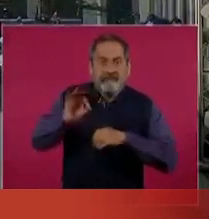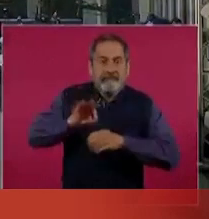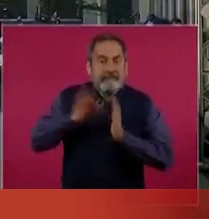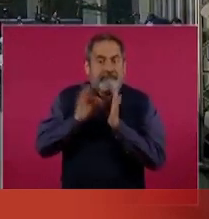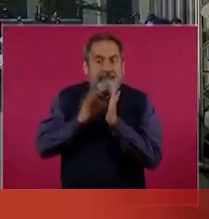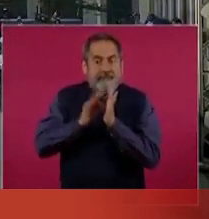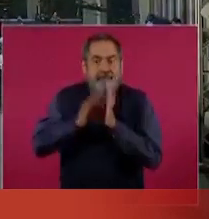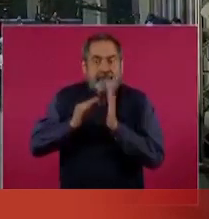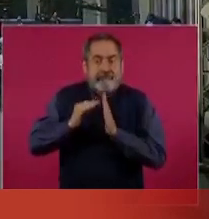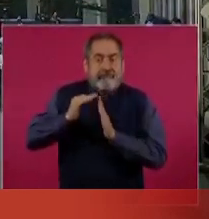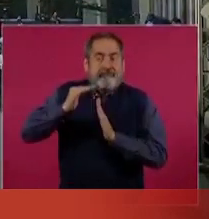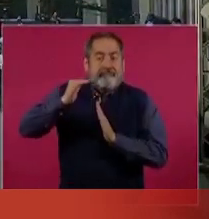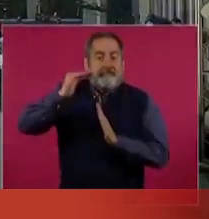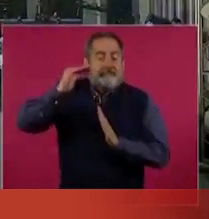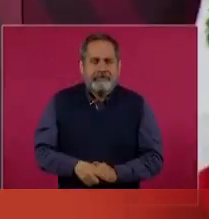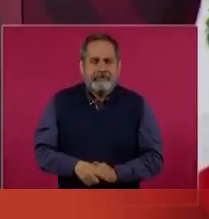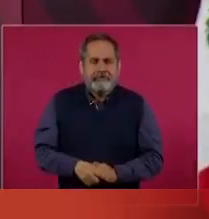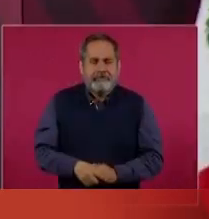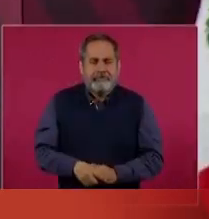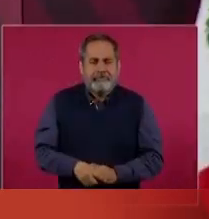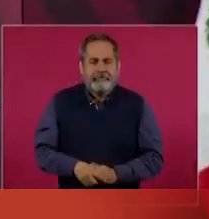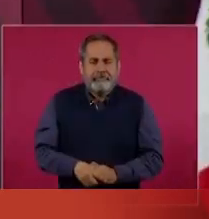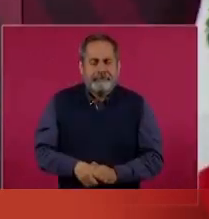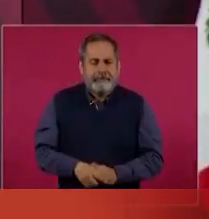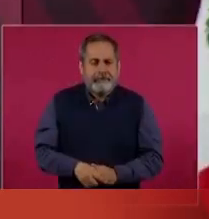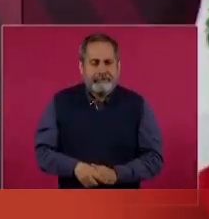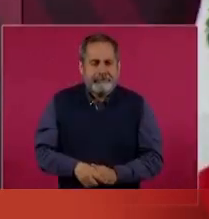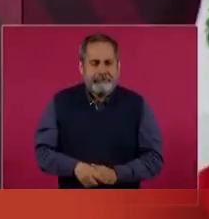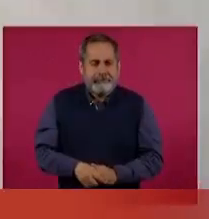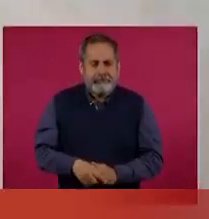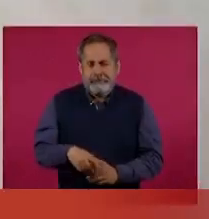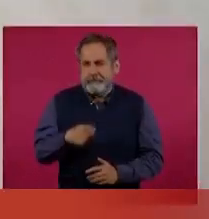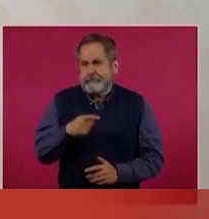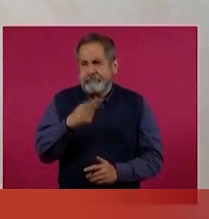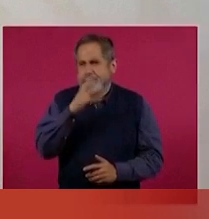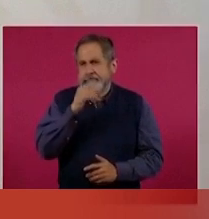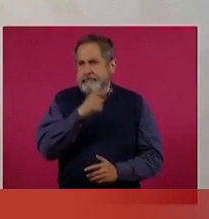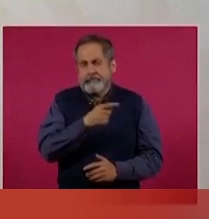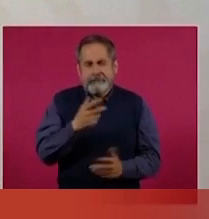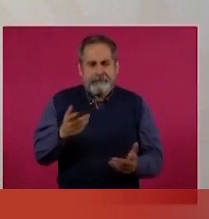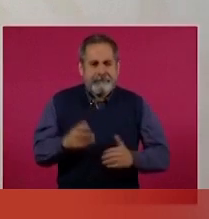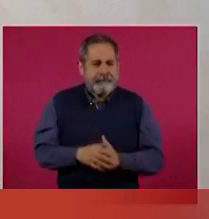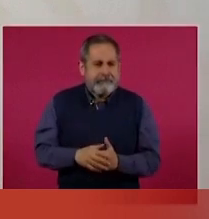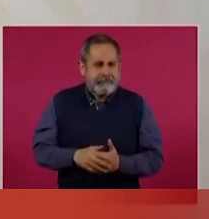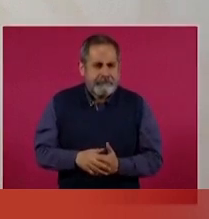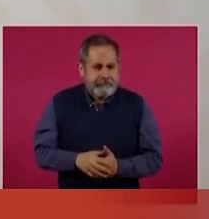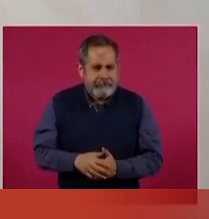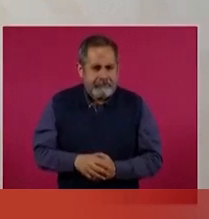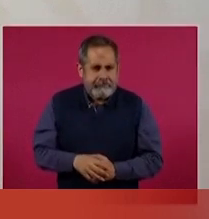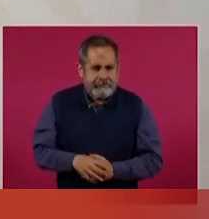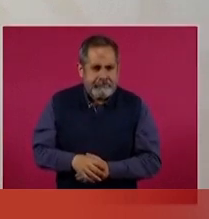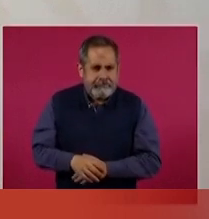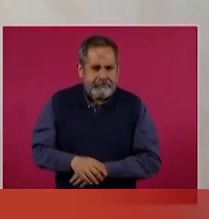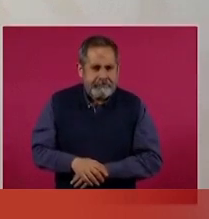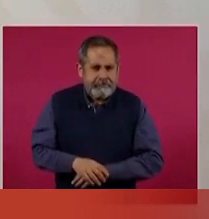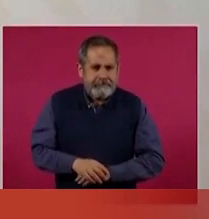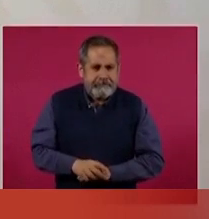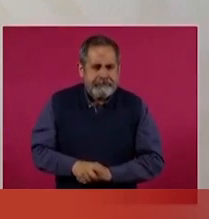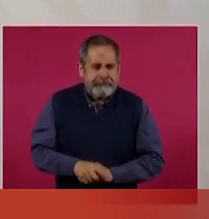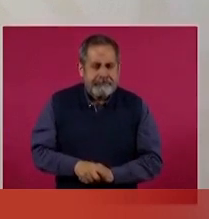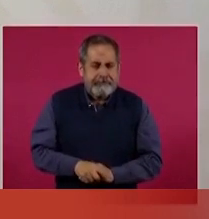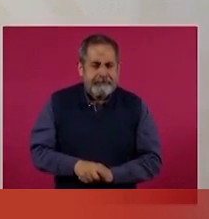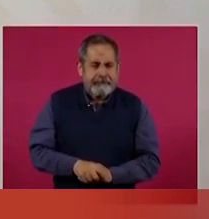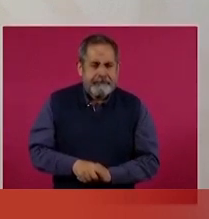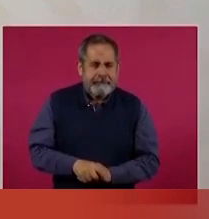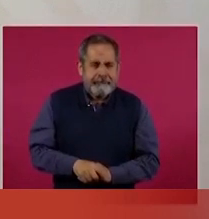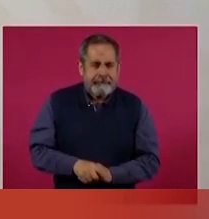烈竞选言论。奥夫拉多尔说，他们在选举期间宣传过于夸大，不仅关于美国，而且对